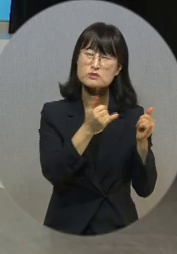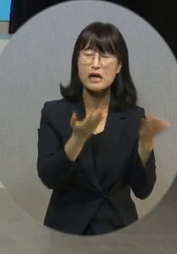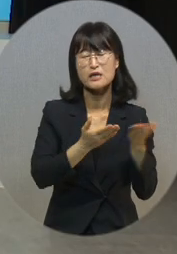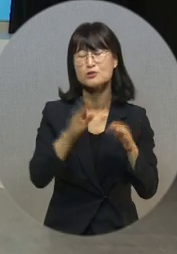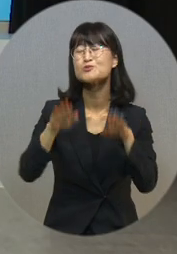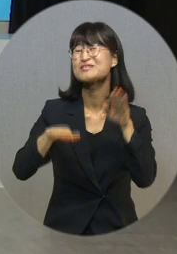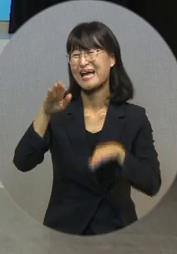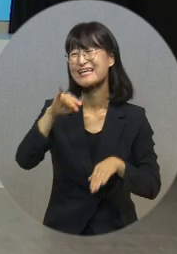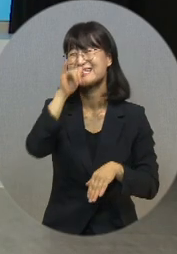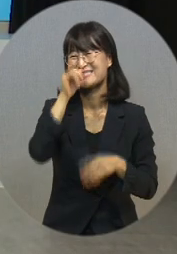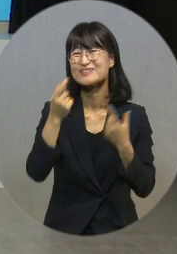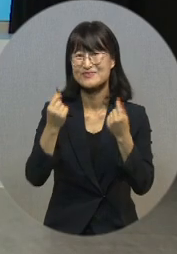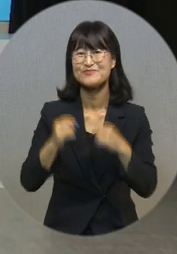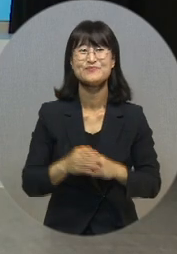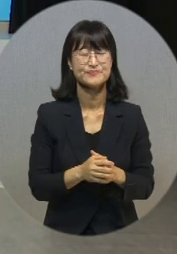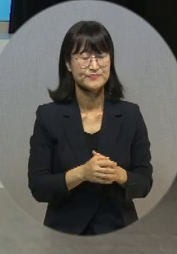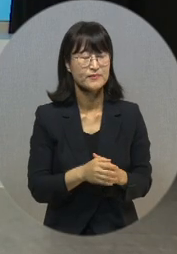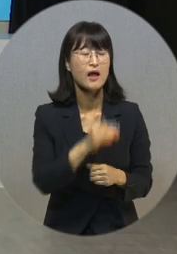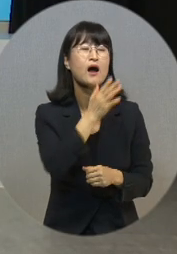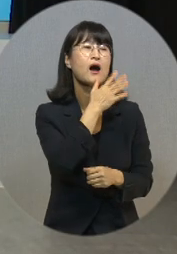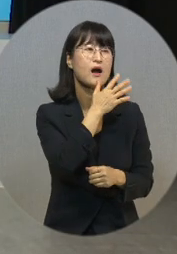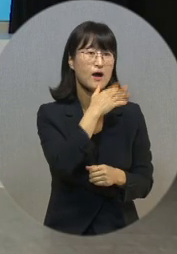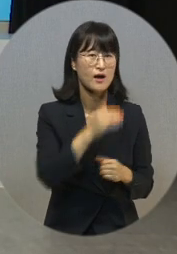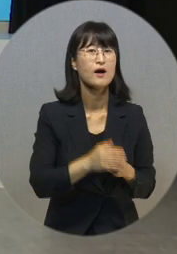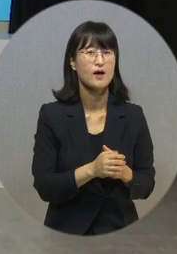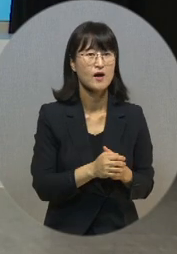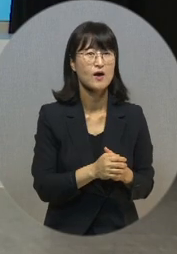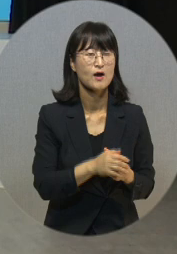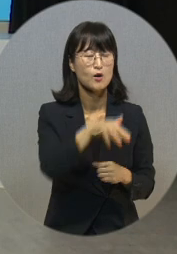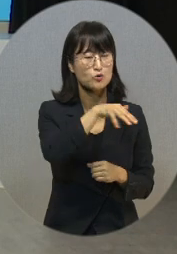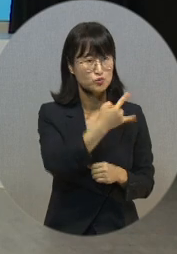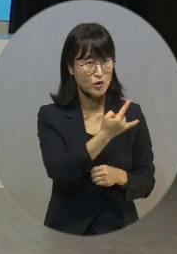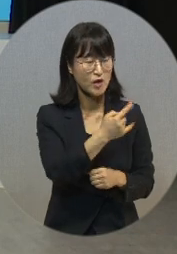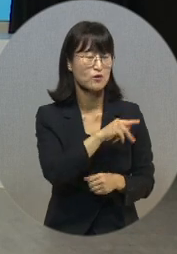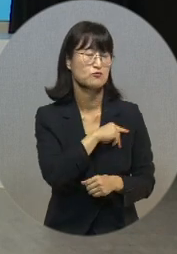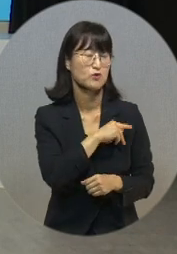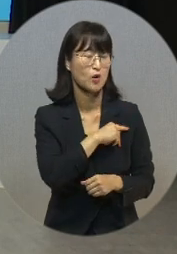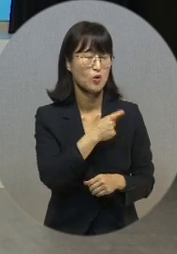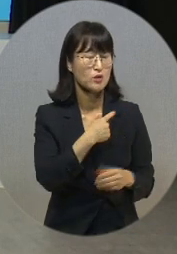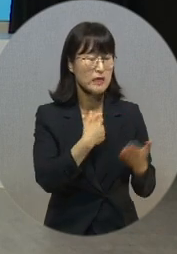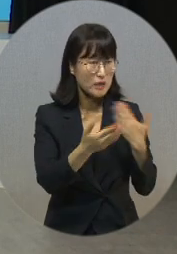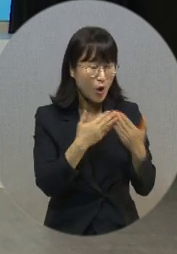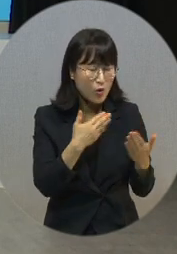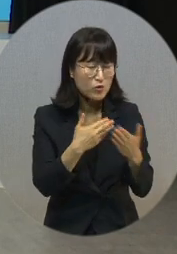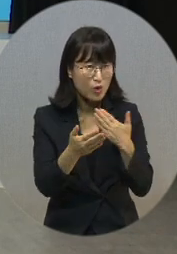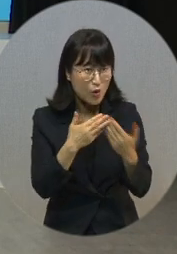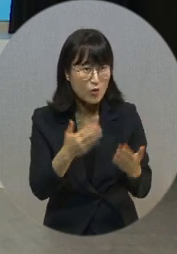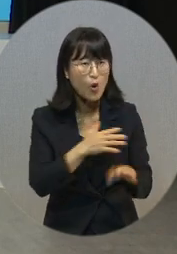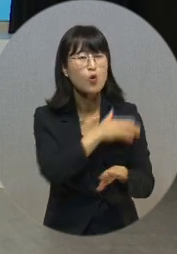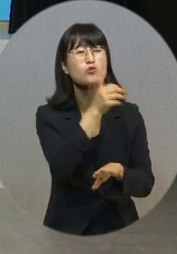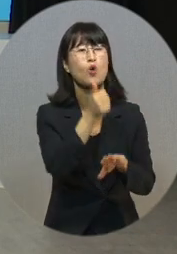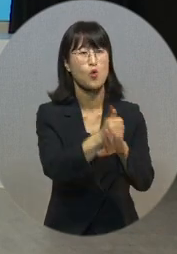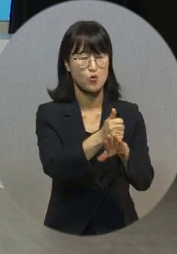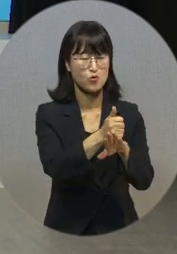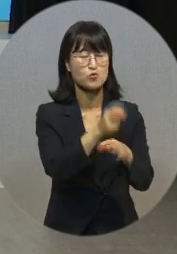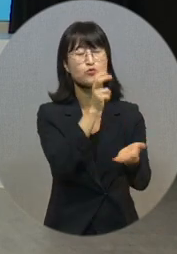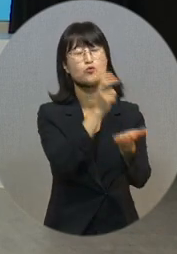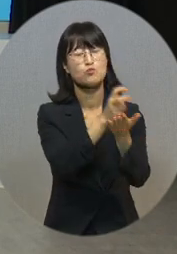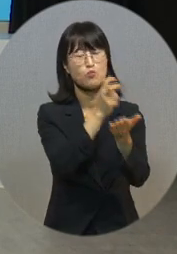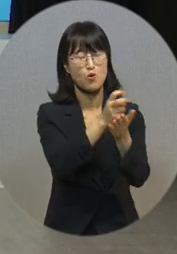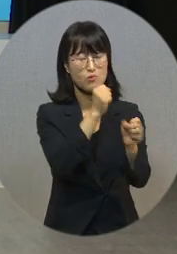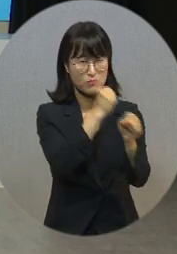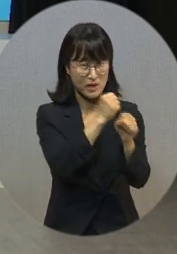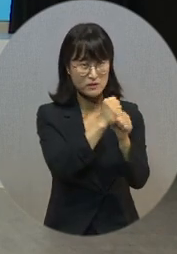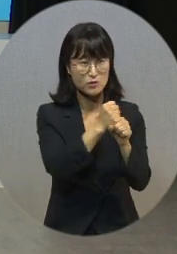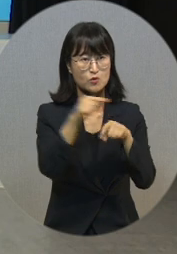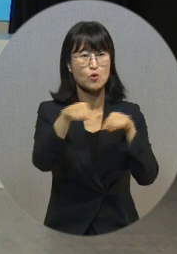그러네요. 네. 현장에서의 그 최보영 의원님의 경험이 결국은 이제 입법으로 통해서라든지 정책이라든지